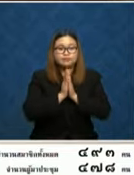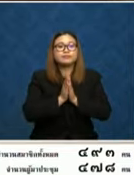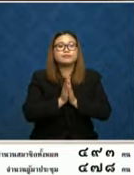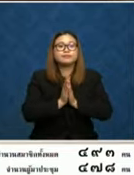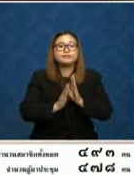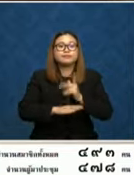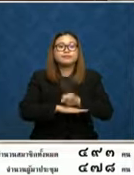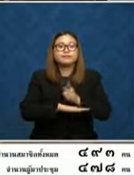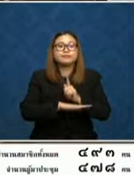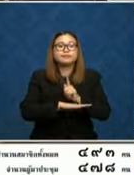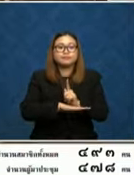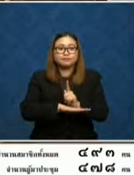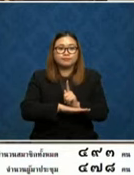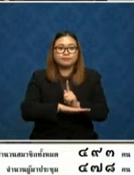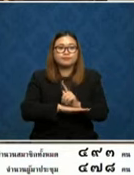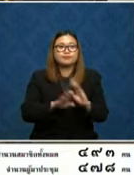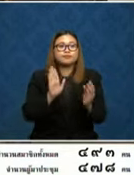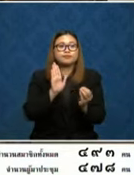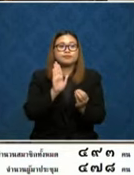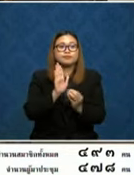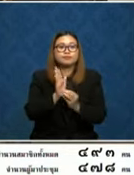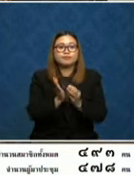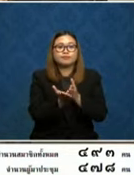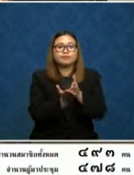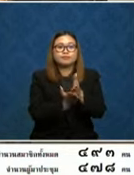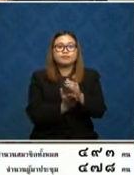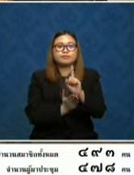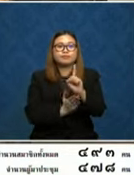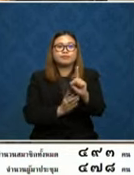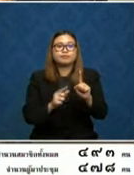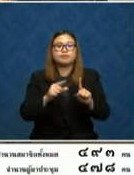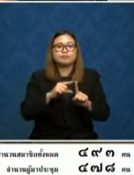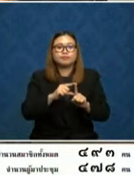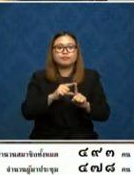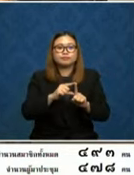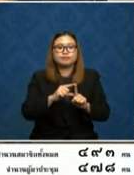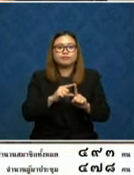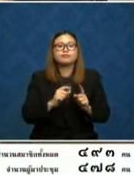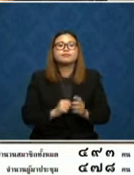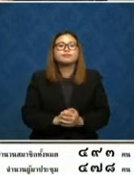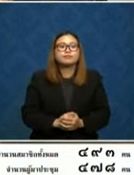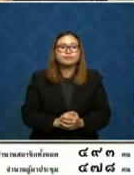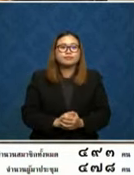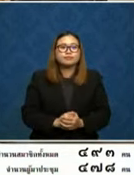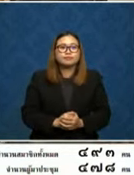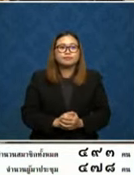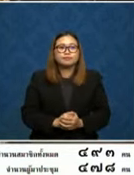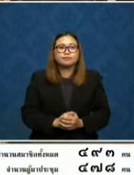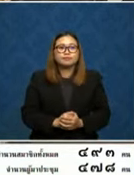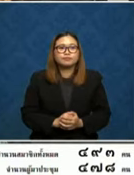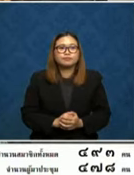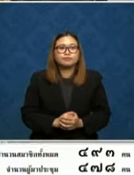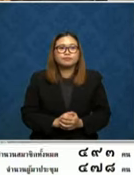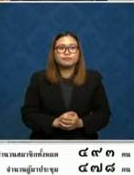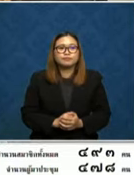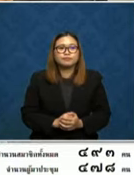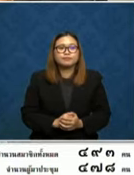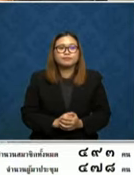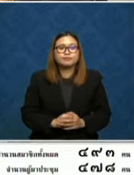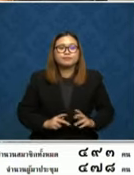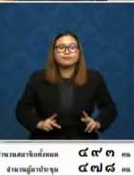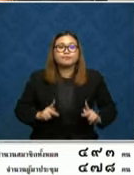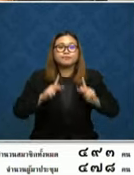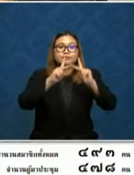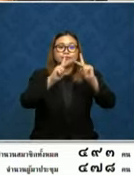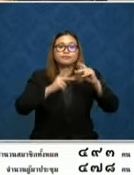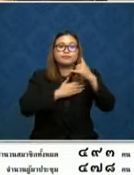ผู้แทนราษฎรกรุงเทพมหานครเขต1พรรคประชาชนวันนี้ผมขออภิปรายงบประมาณของกระทรวงการต่างประเทศ